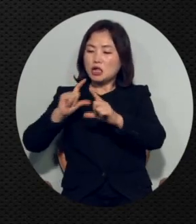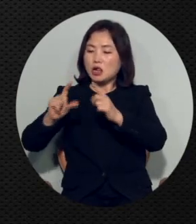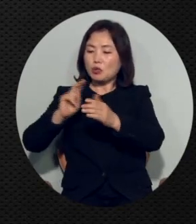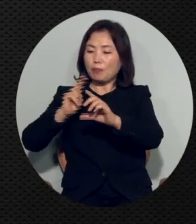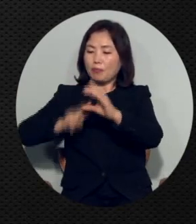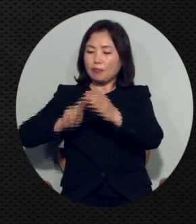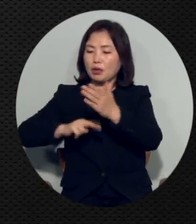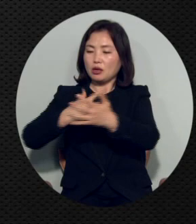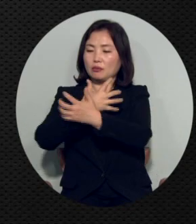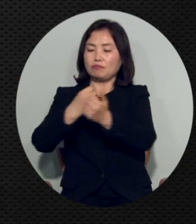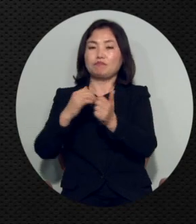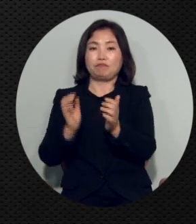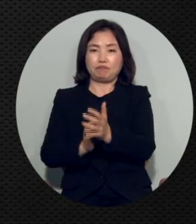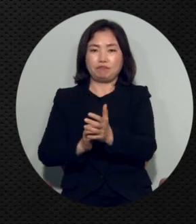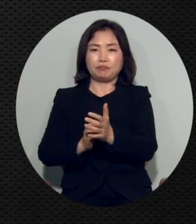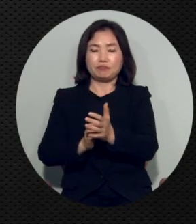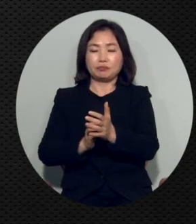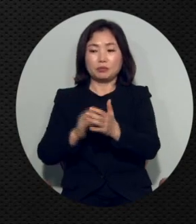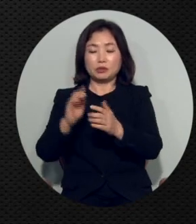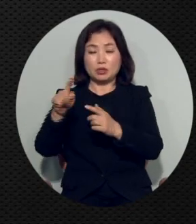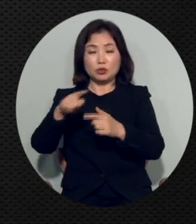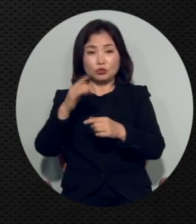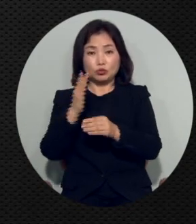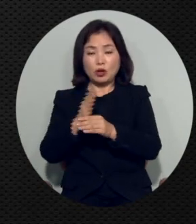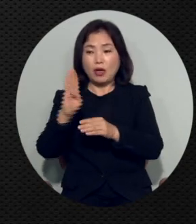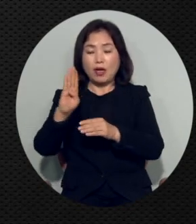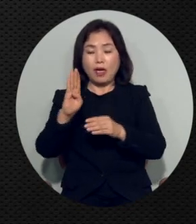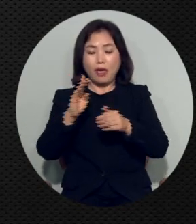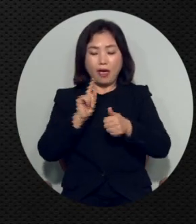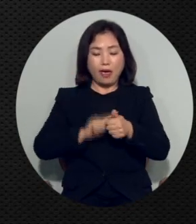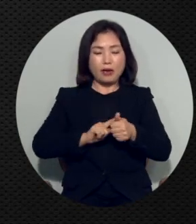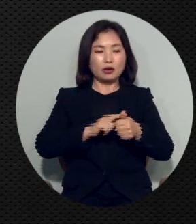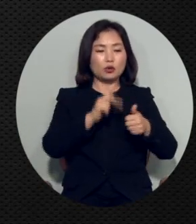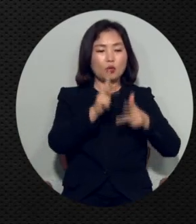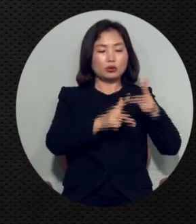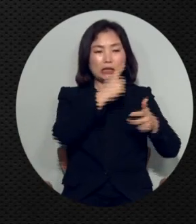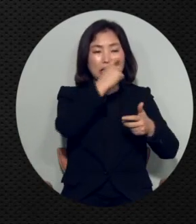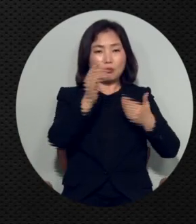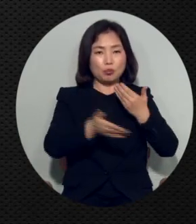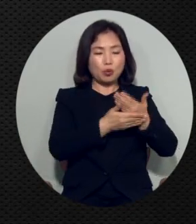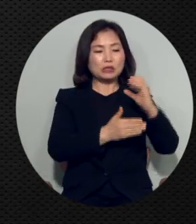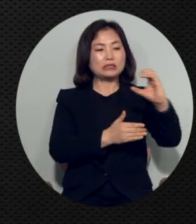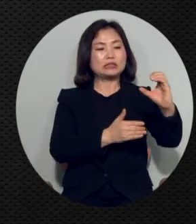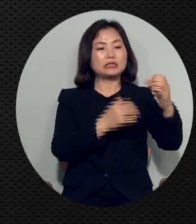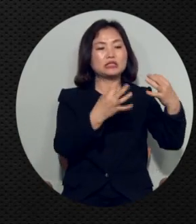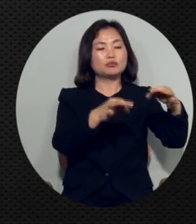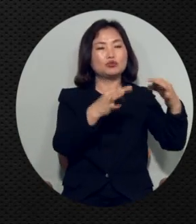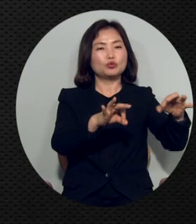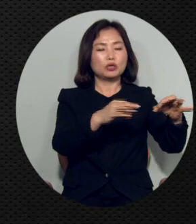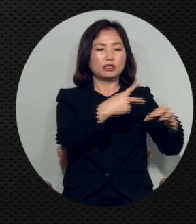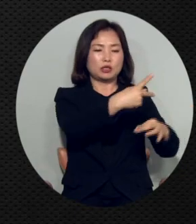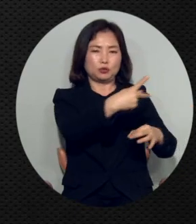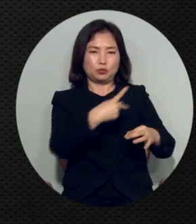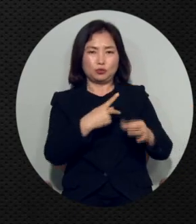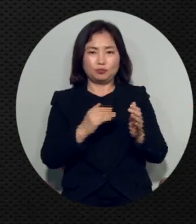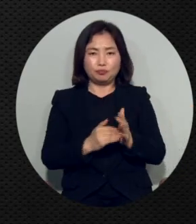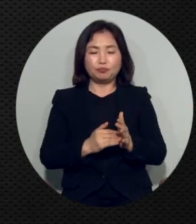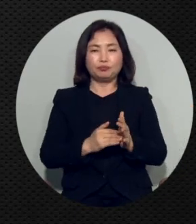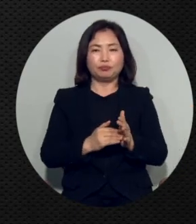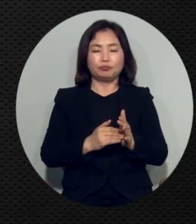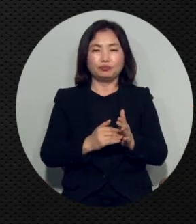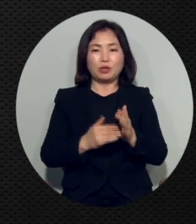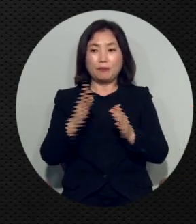파는 매매 계약을 맺었습니다 이 과정에서 a 업체는 공장을 담보로 c 금융회사에서 대출을 받았습니다